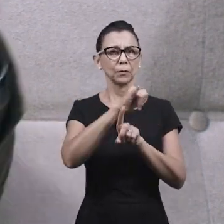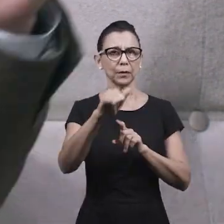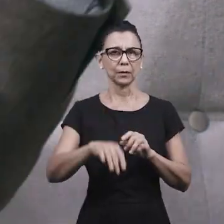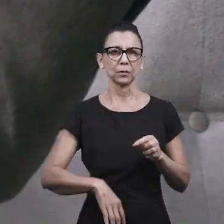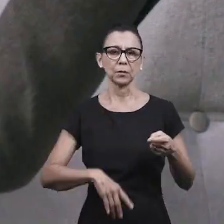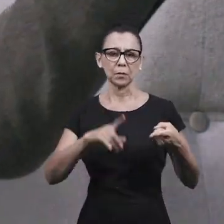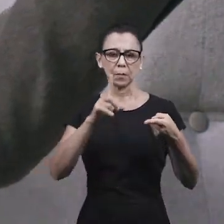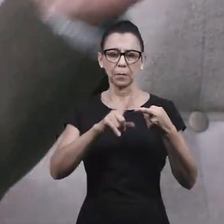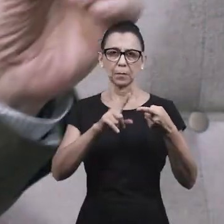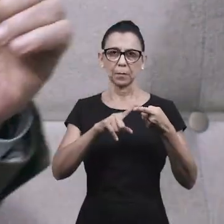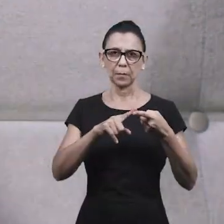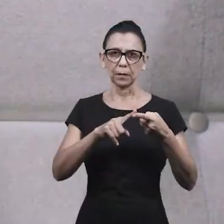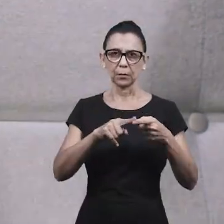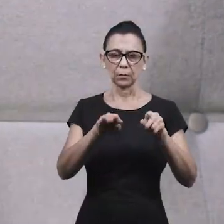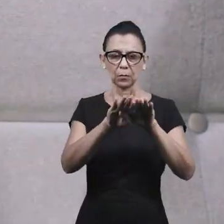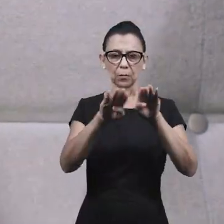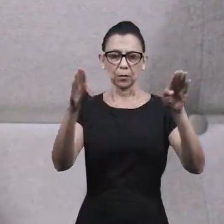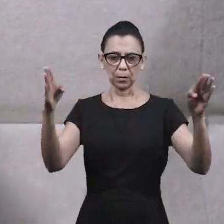placé